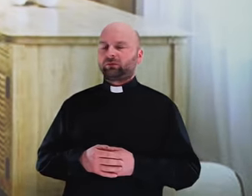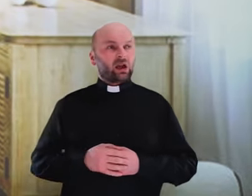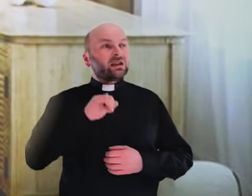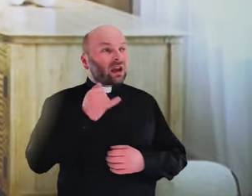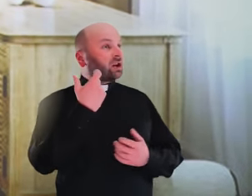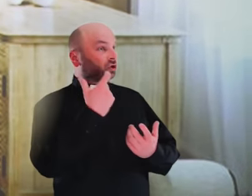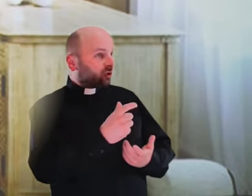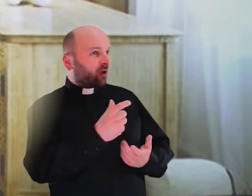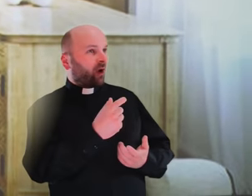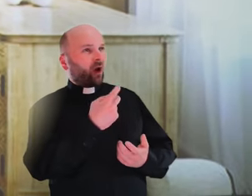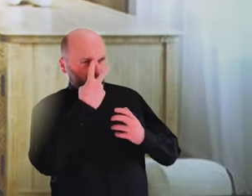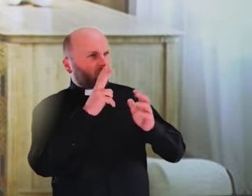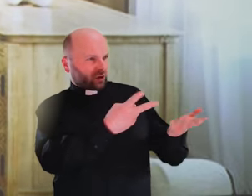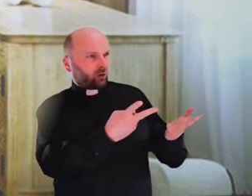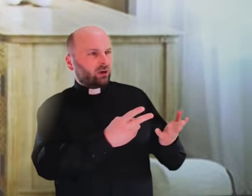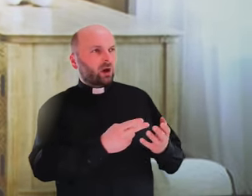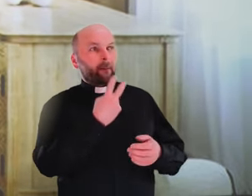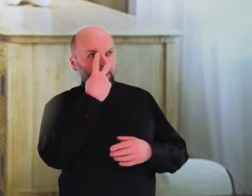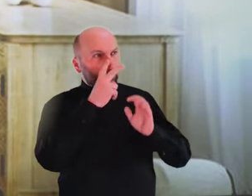Jak to co? Widziałeś? Patrz.